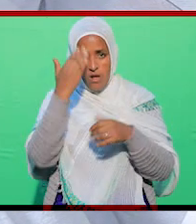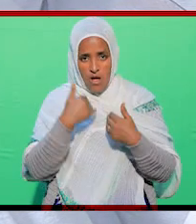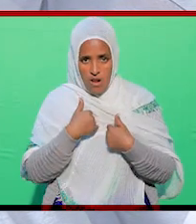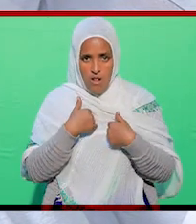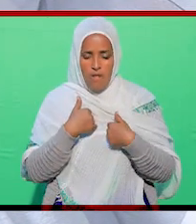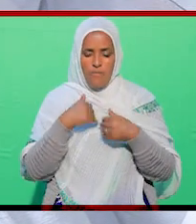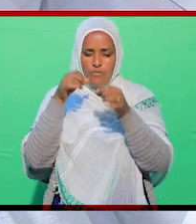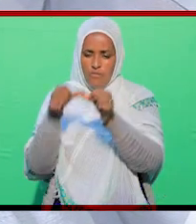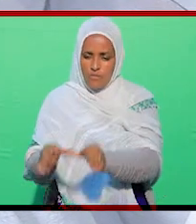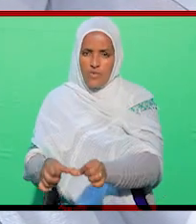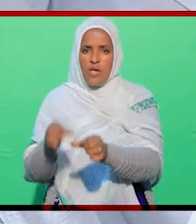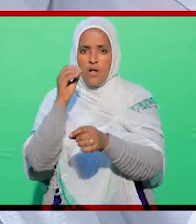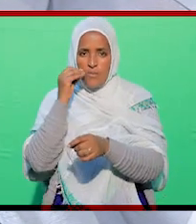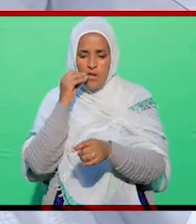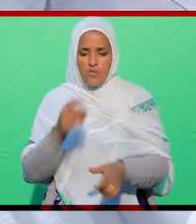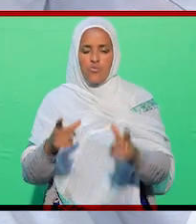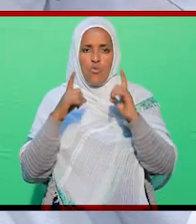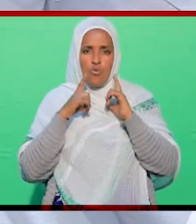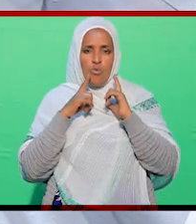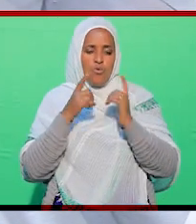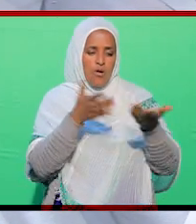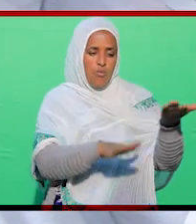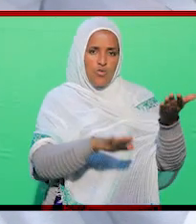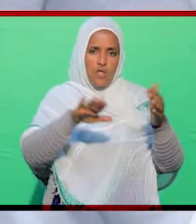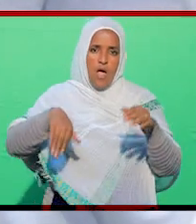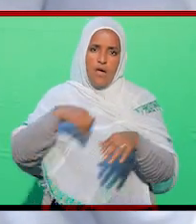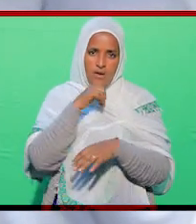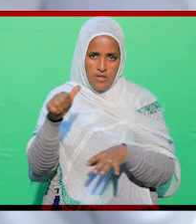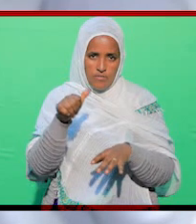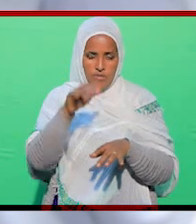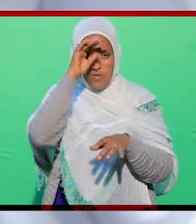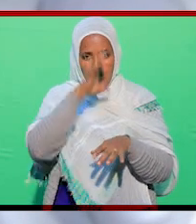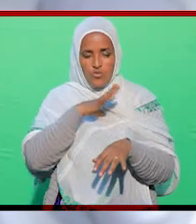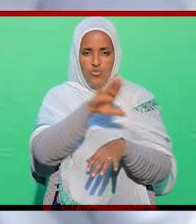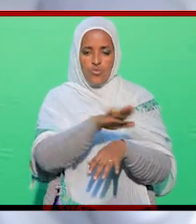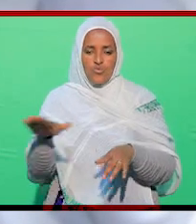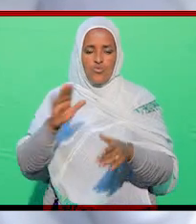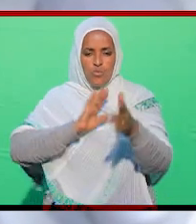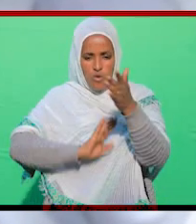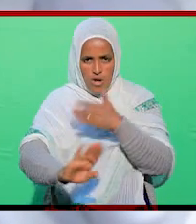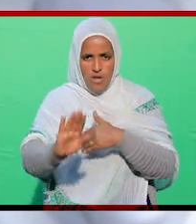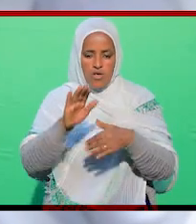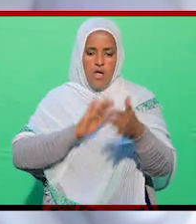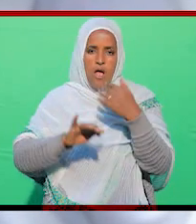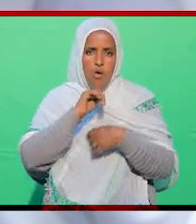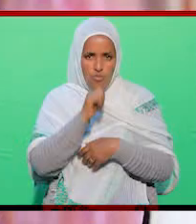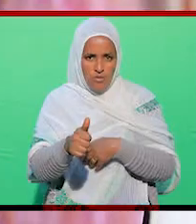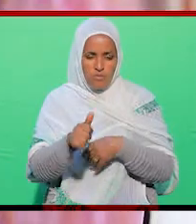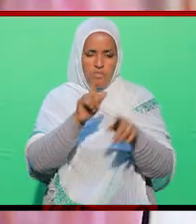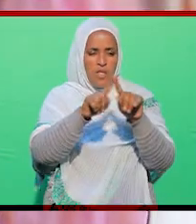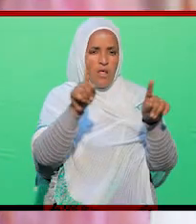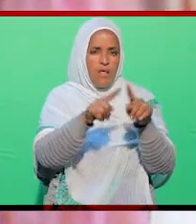ውህደት ይኖራሉ። እንደሚታወቀው ውሎ ውሎ ከቤት ኑሮ ኑሮ ከሞት አይቀርምና የሰው